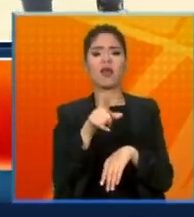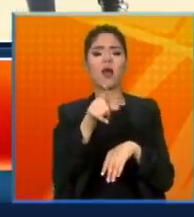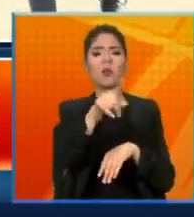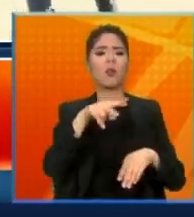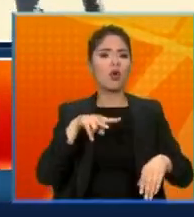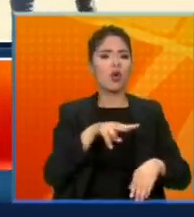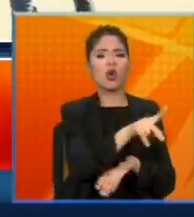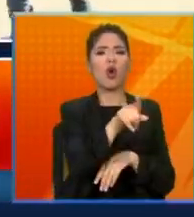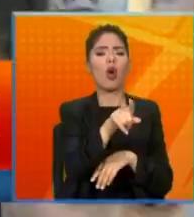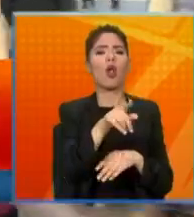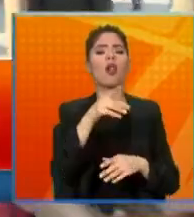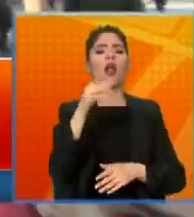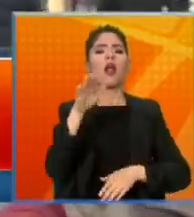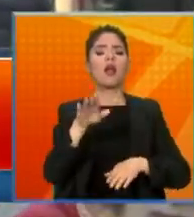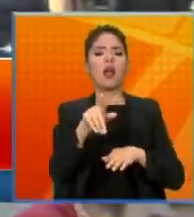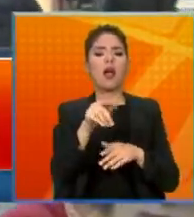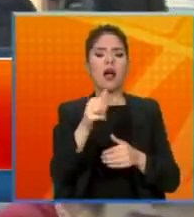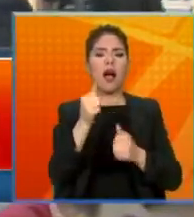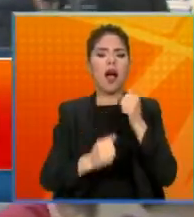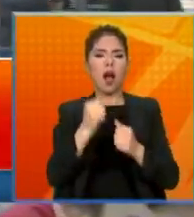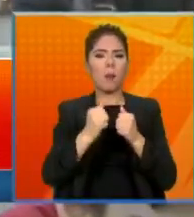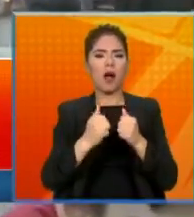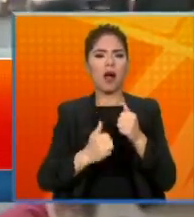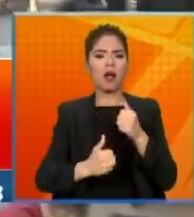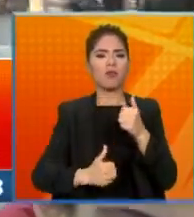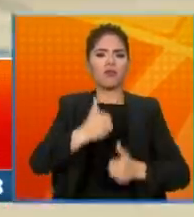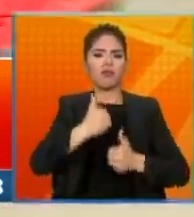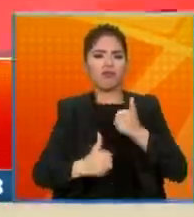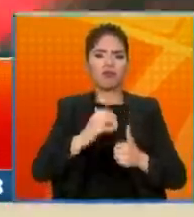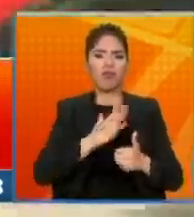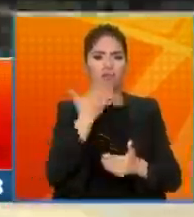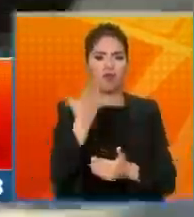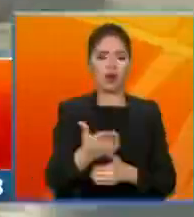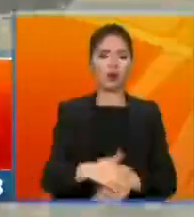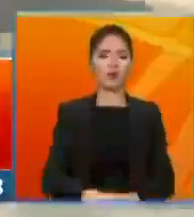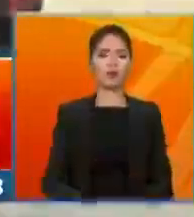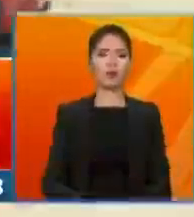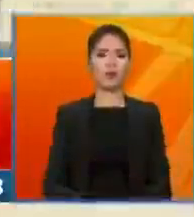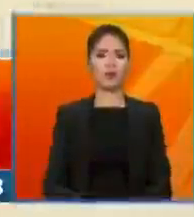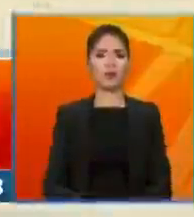yol bir yarış pistine dönüyor. Çok kontrolsüz sürüşler oluyor.